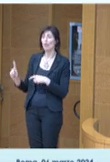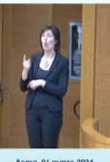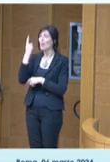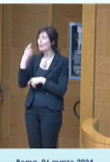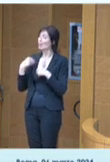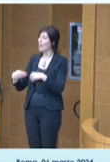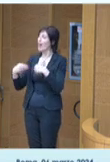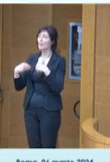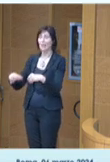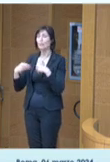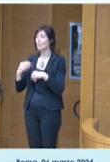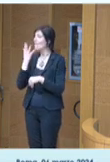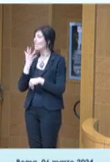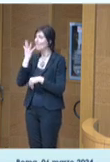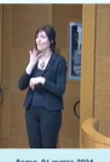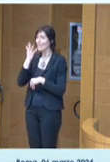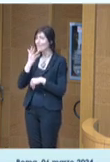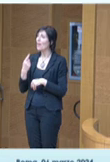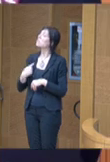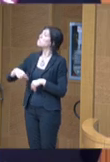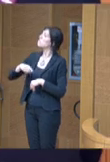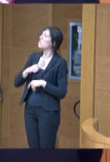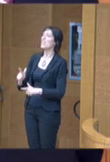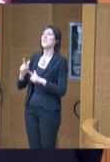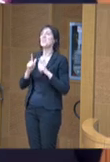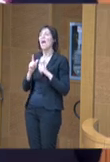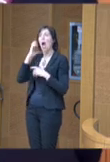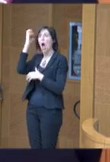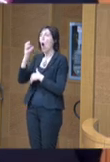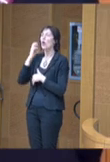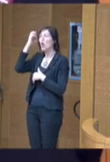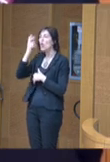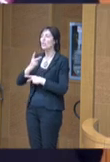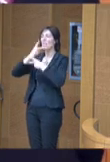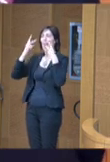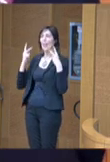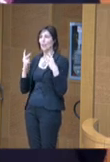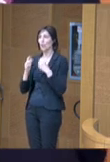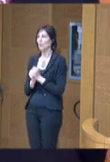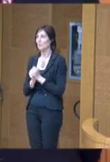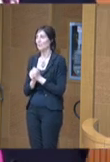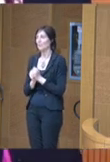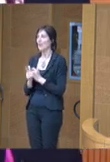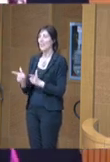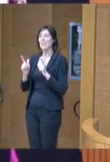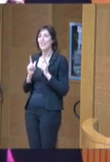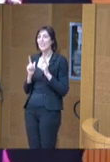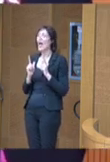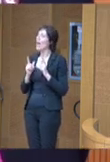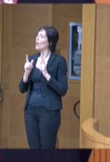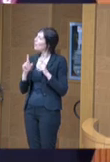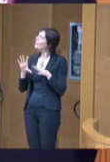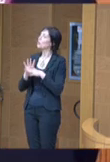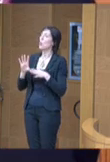di partecipare e a noi questo fatto ci rende molto orgogliosi e felici e ci rende proprio una